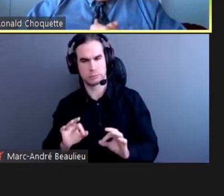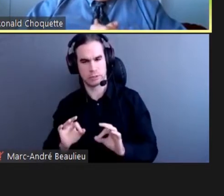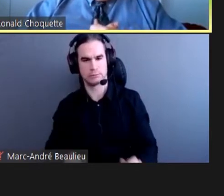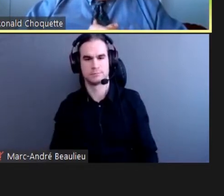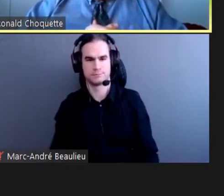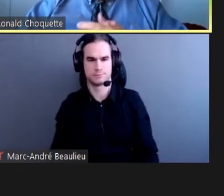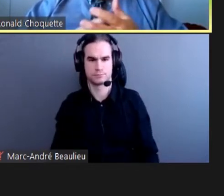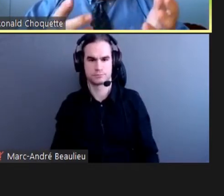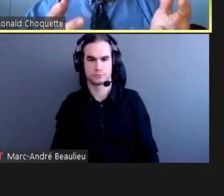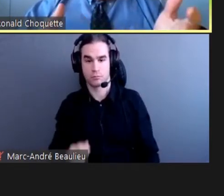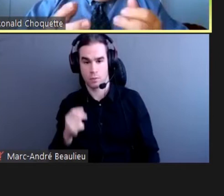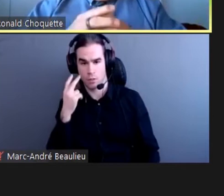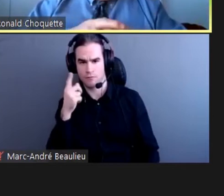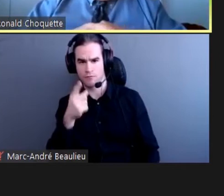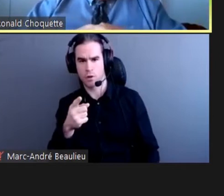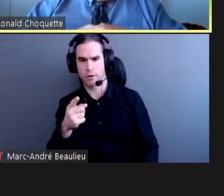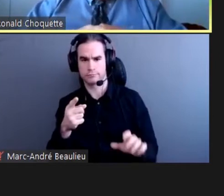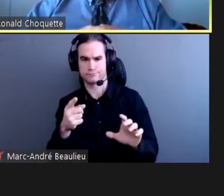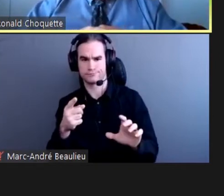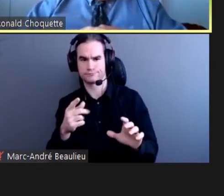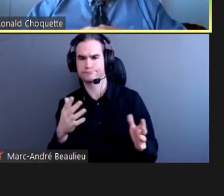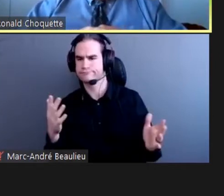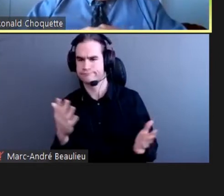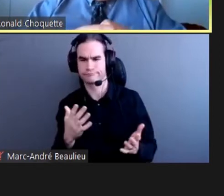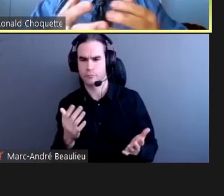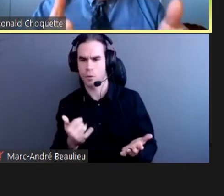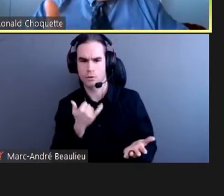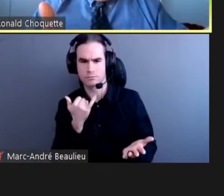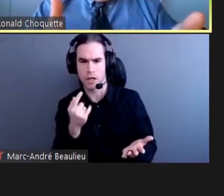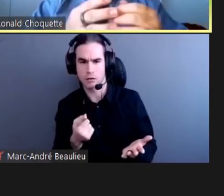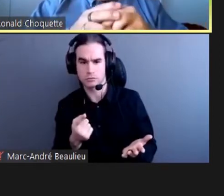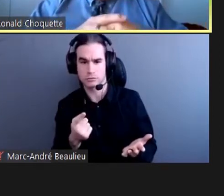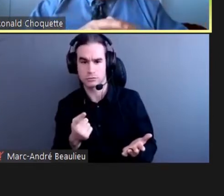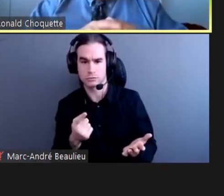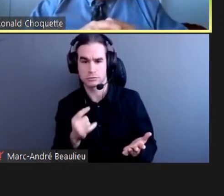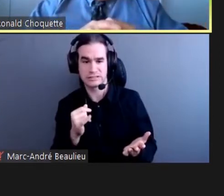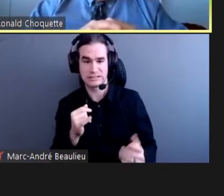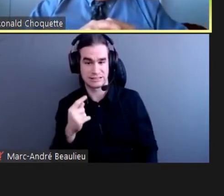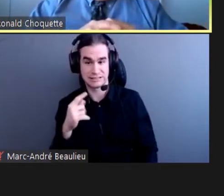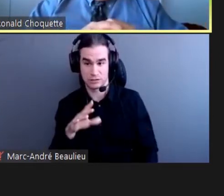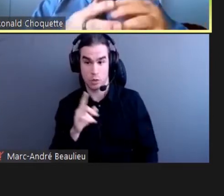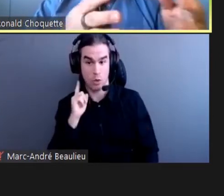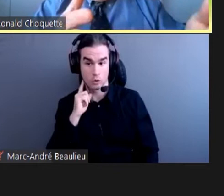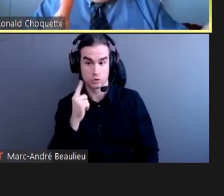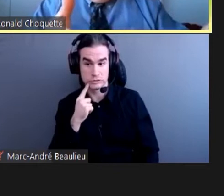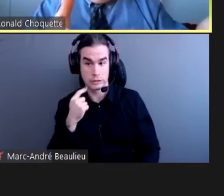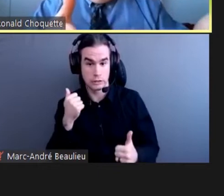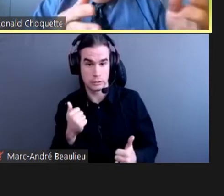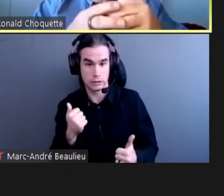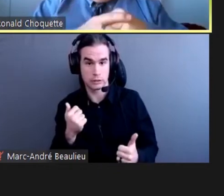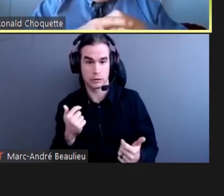diapo. Bon. Donc, qu'est-ce qui se passe quand quelqu'un a une surdité de ce type-là ou